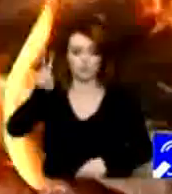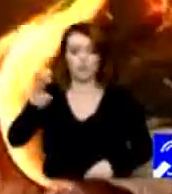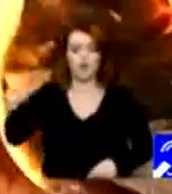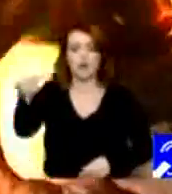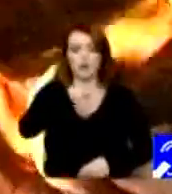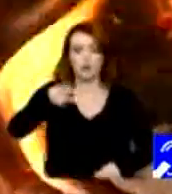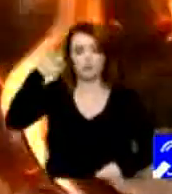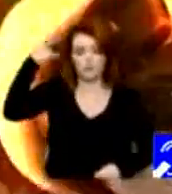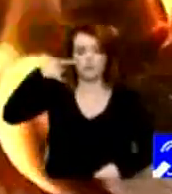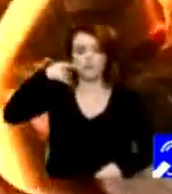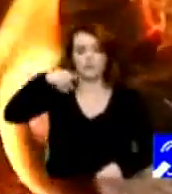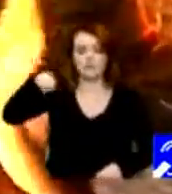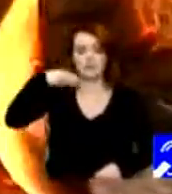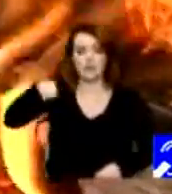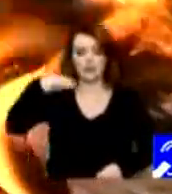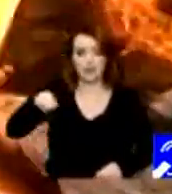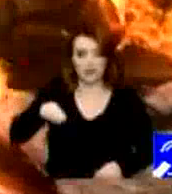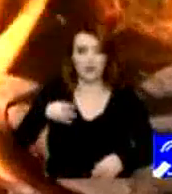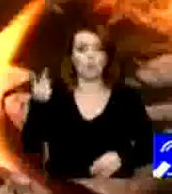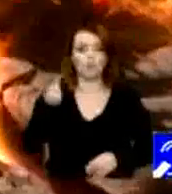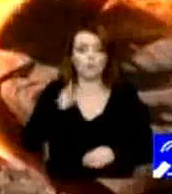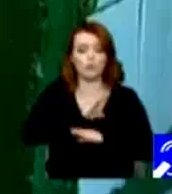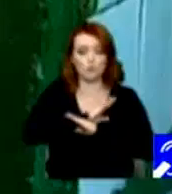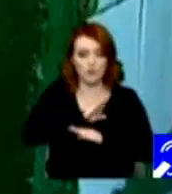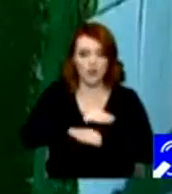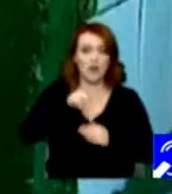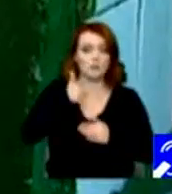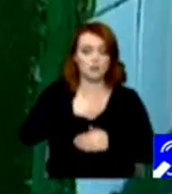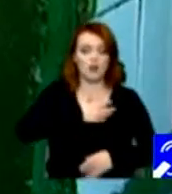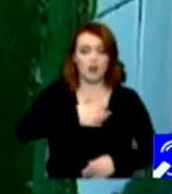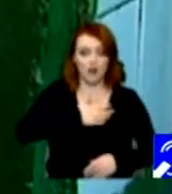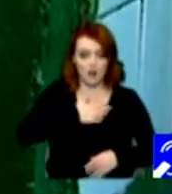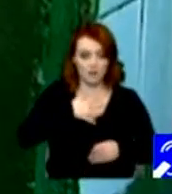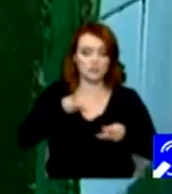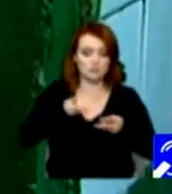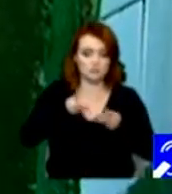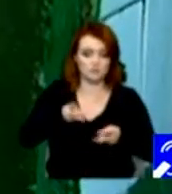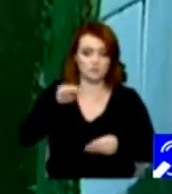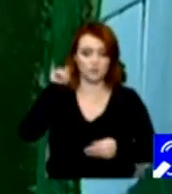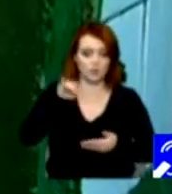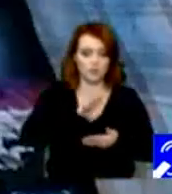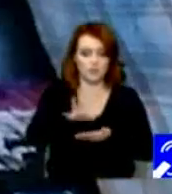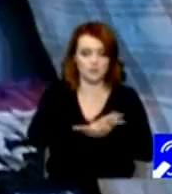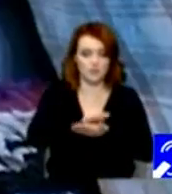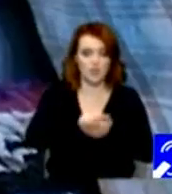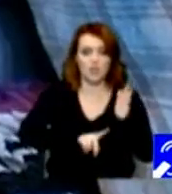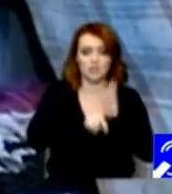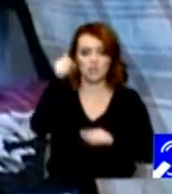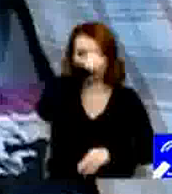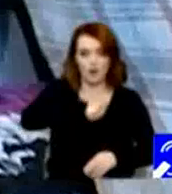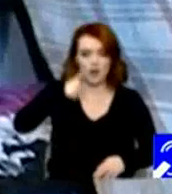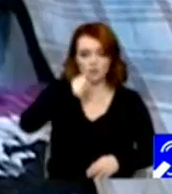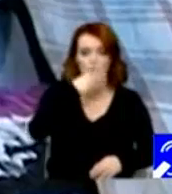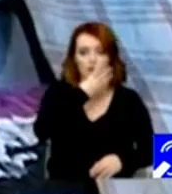au murit după ce o să fie intoxicat cu monoxid de carbon emanat de un arzător conectat la soba pe la începutul anului